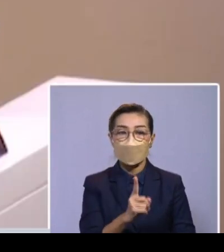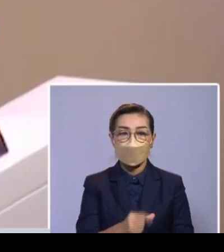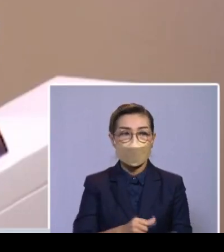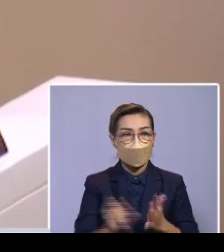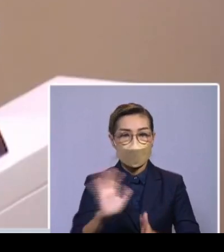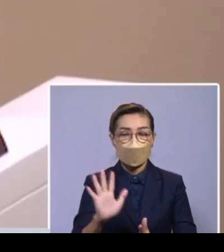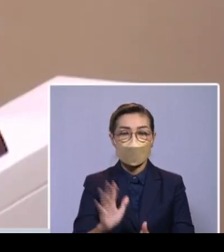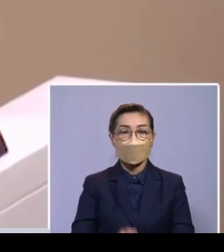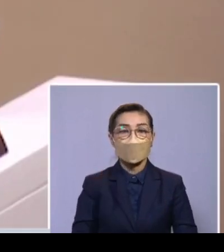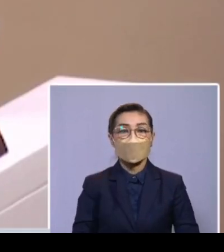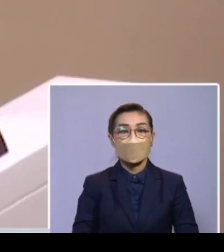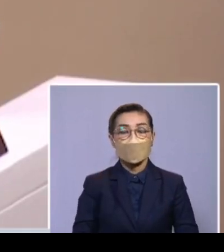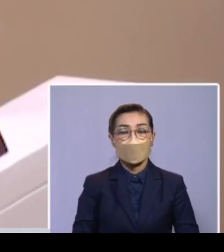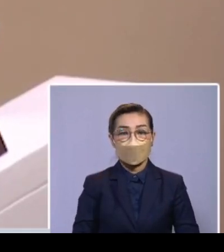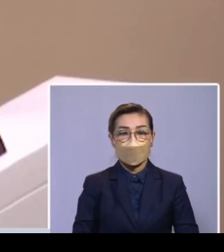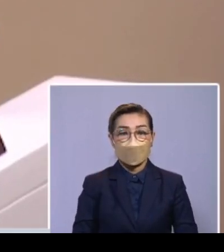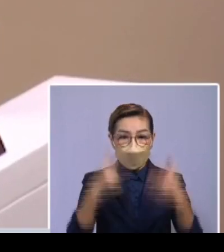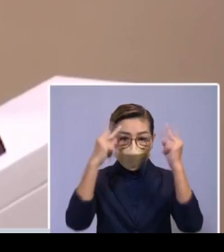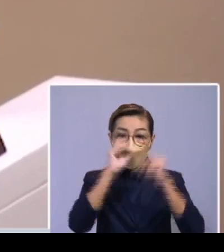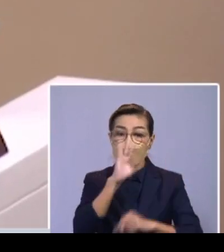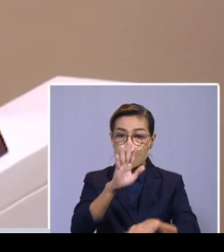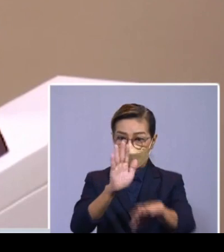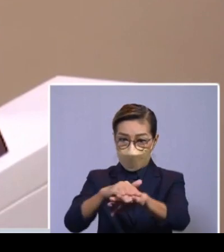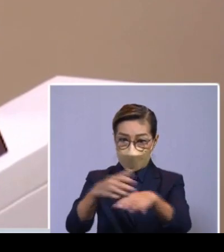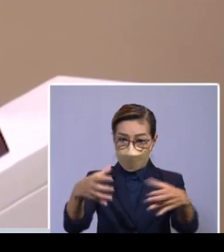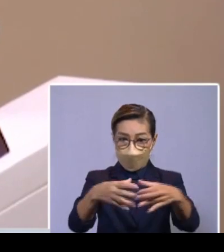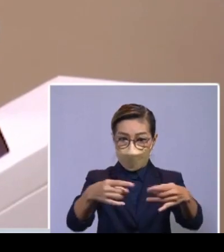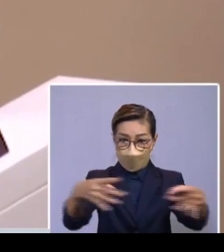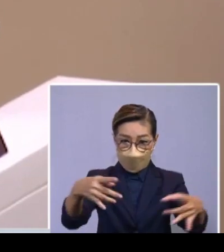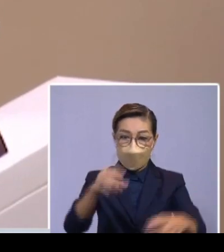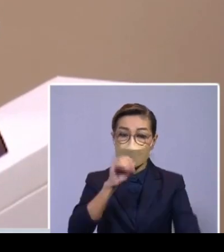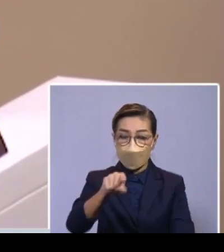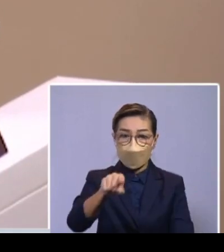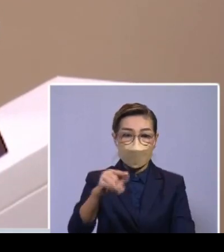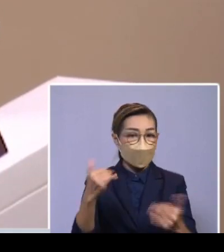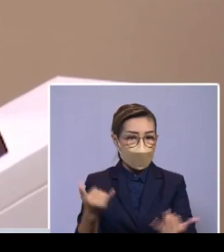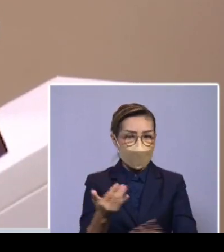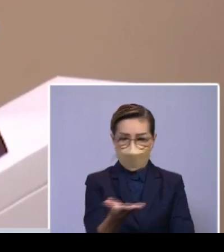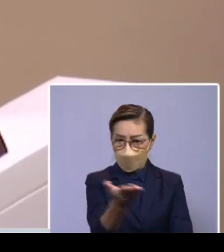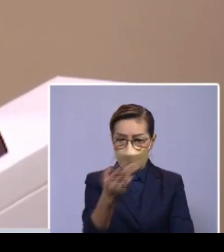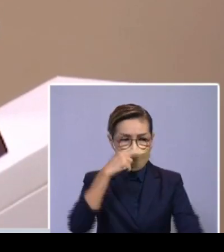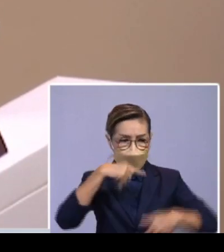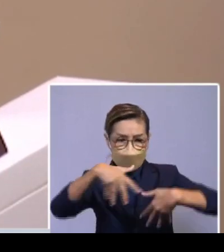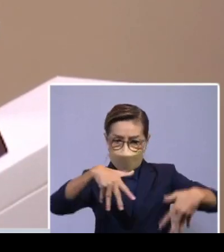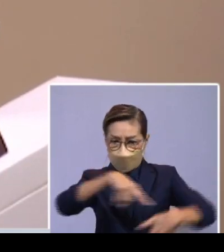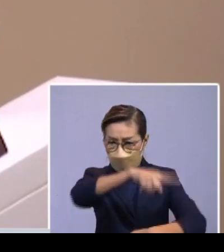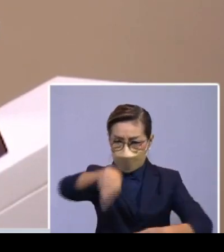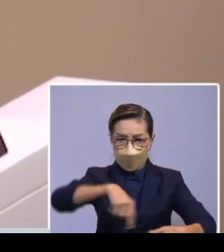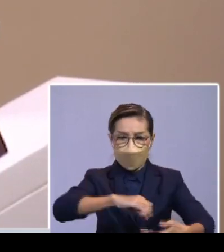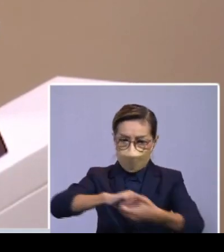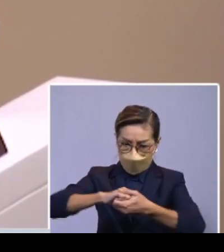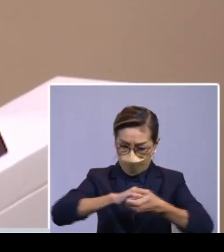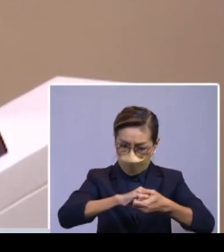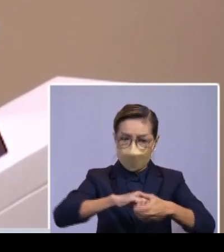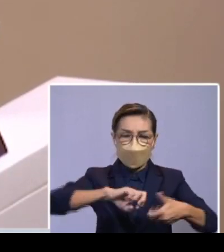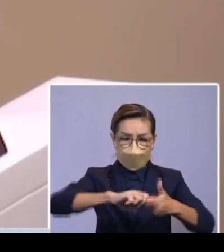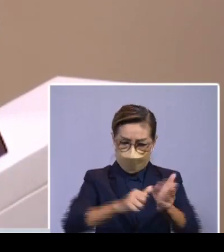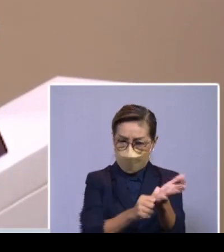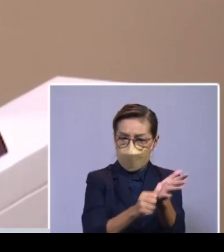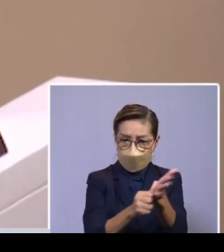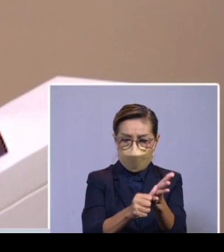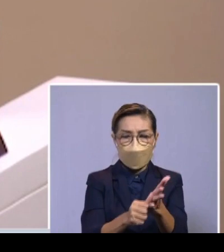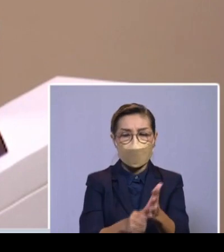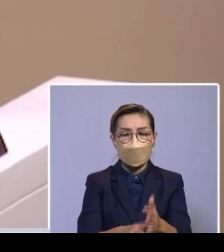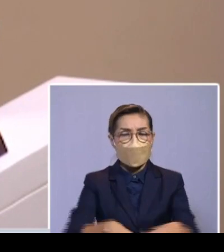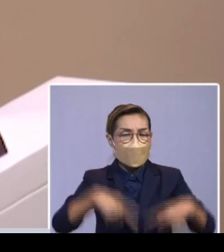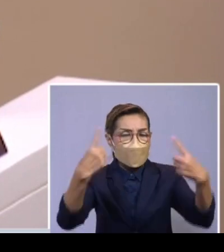นายกรัฐมนตรียังได้กล่าวทิ้งท้ายฝากไปถึงฝ่ายค้านด้วยนะคะว่าในช่วงเวลานี้ขอให้คนไทยทุกคนรวมพลังกันแก้ปัญหาบ้านเมืองดี